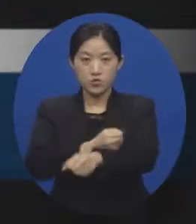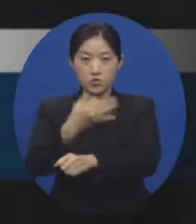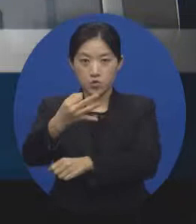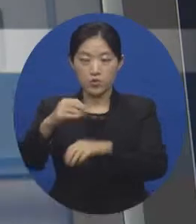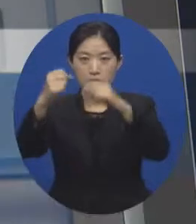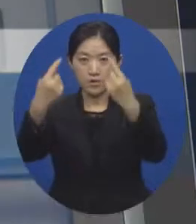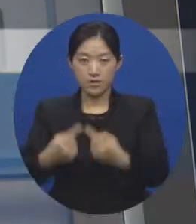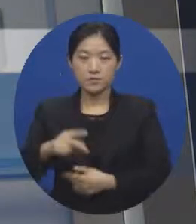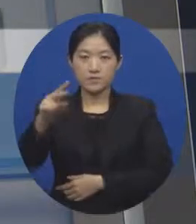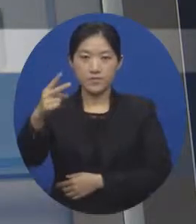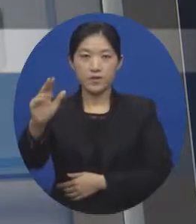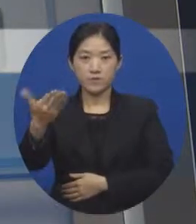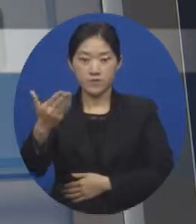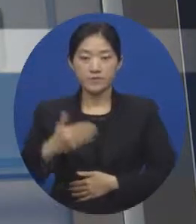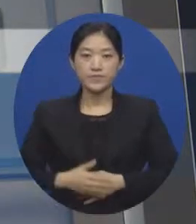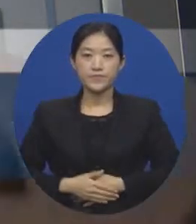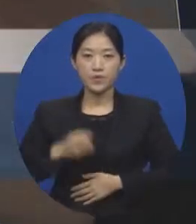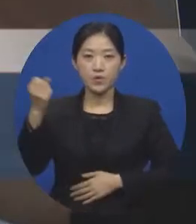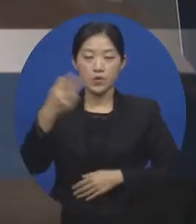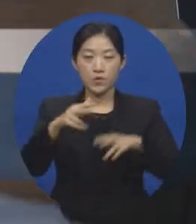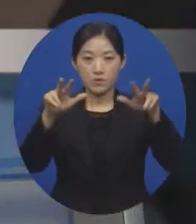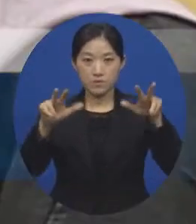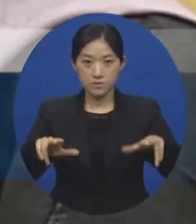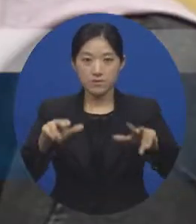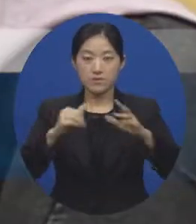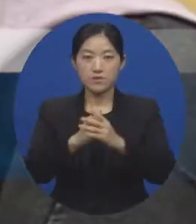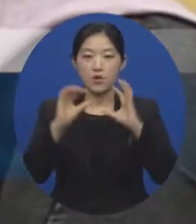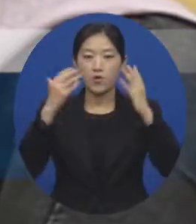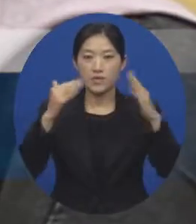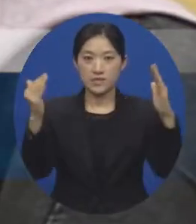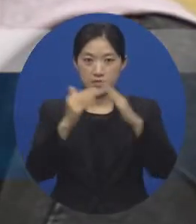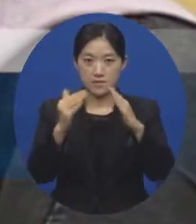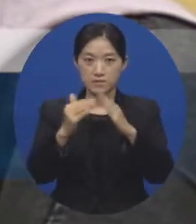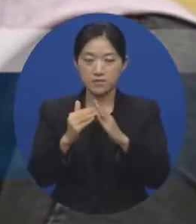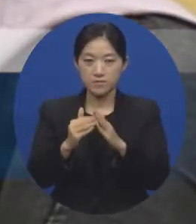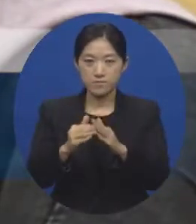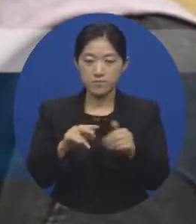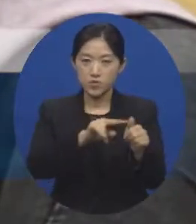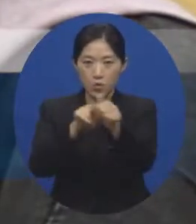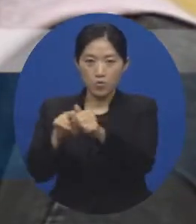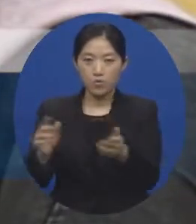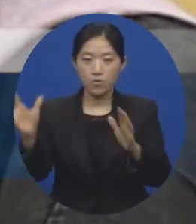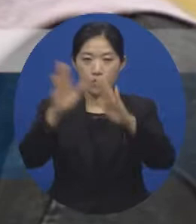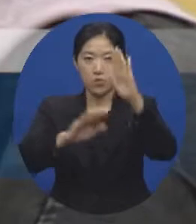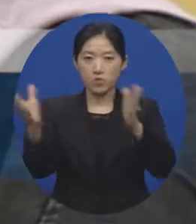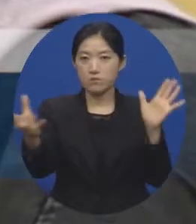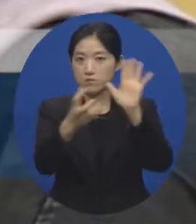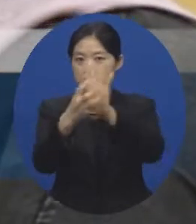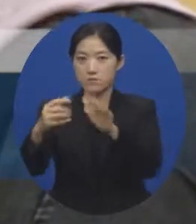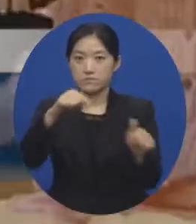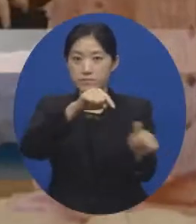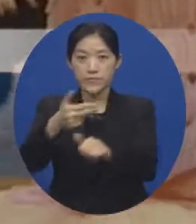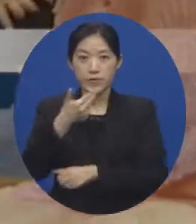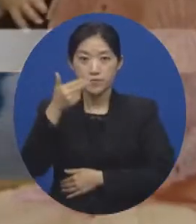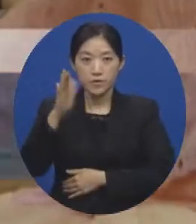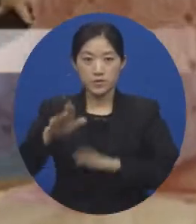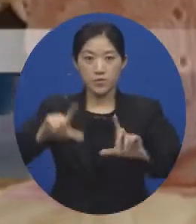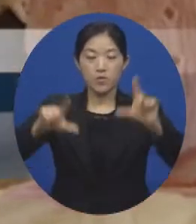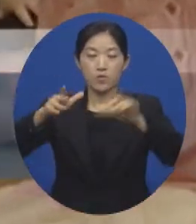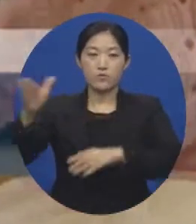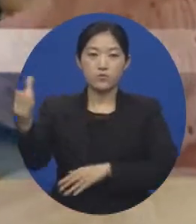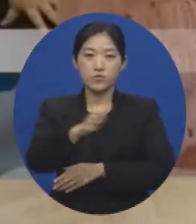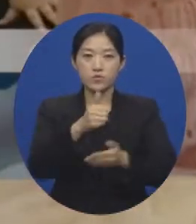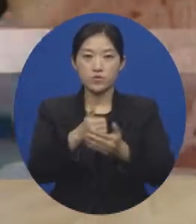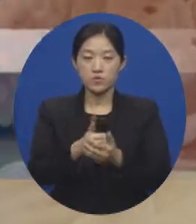수수료가 200원으로 인하됩니다. 또 지금까지 어린이집 정보 공시 의무가 없었는데 올해부터는 어린이집